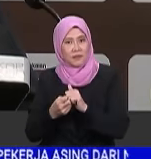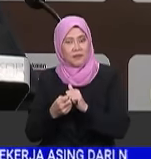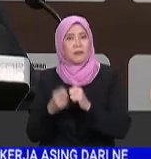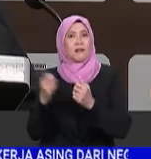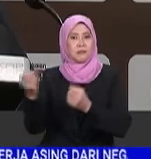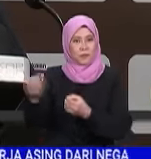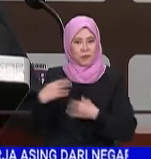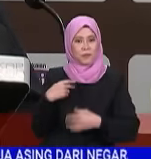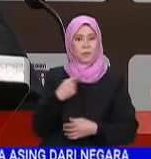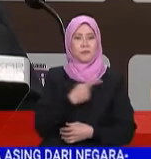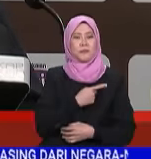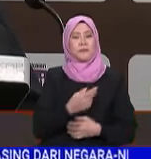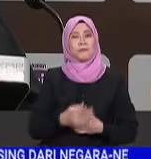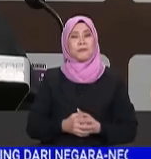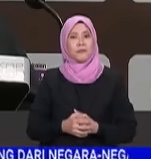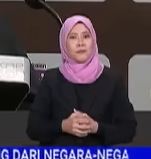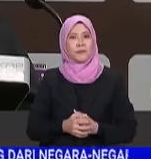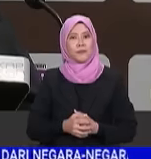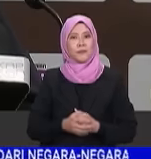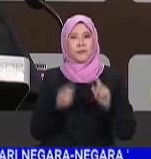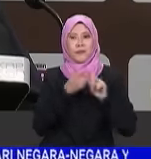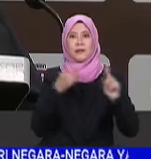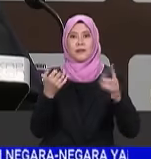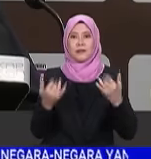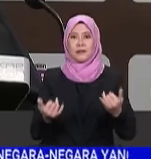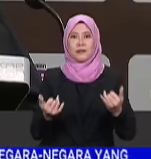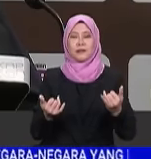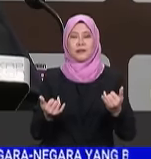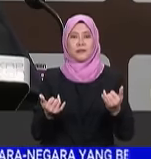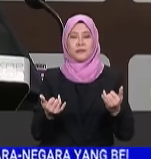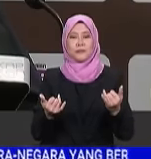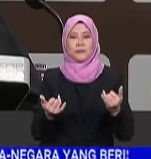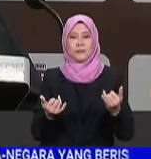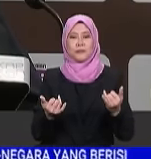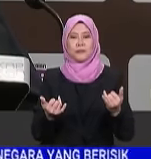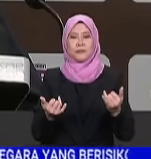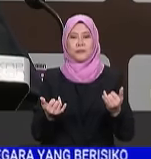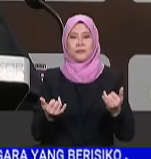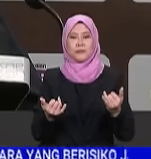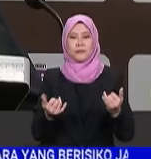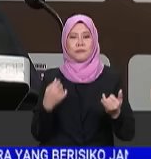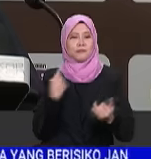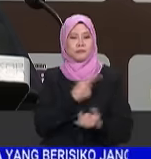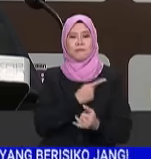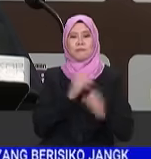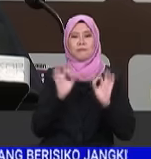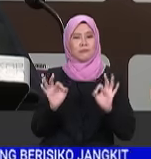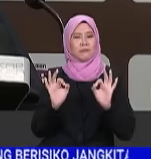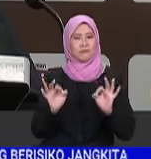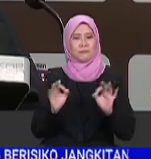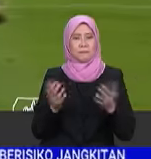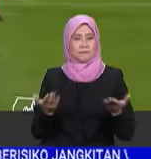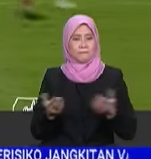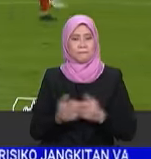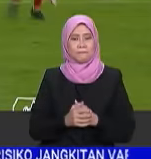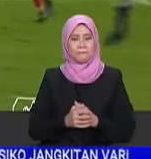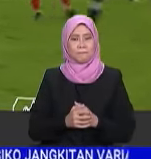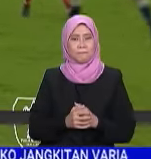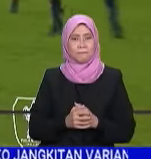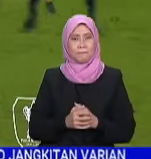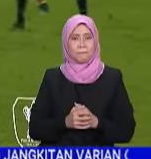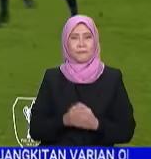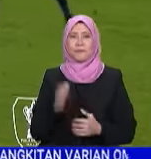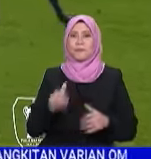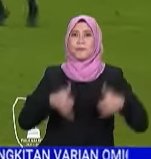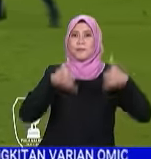but uh for now we are we are tight we are okay we're fine